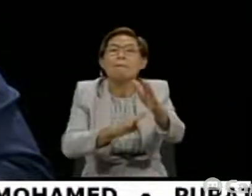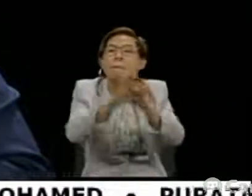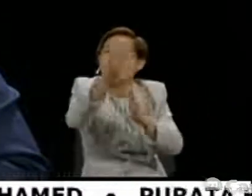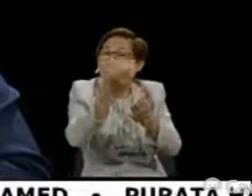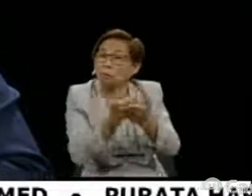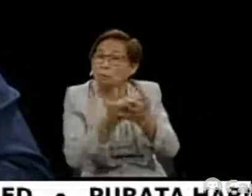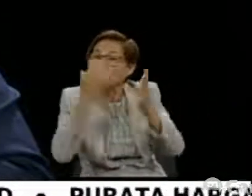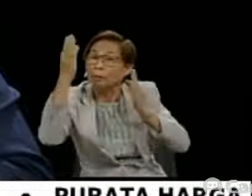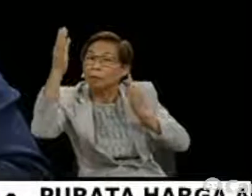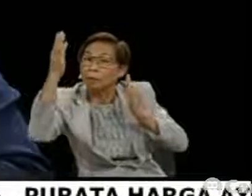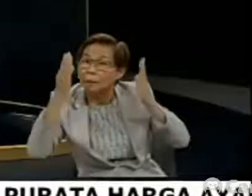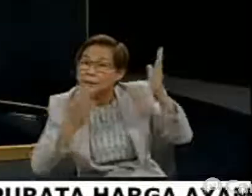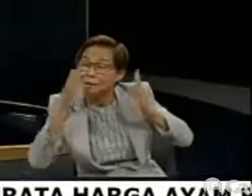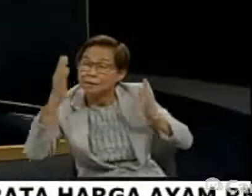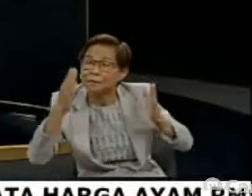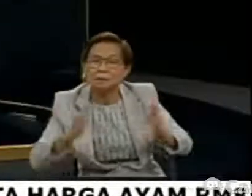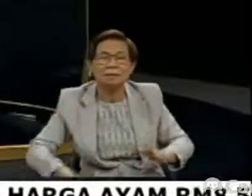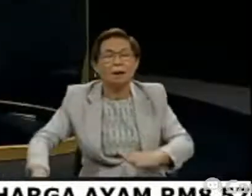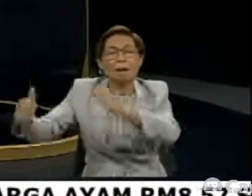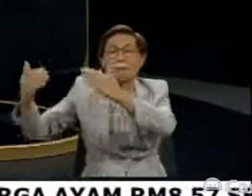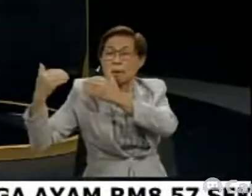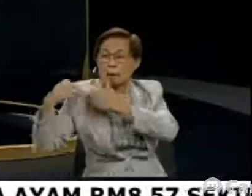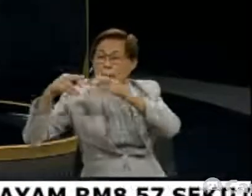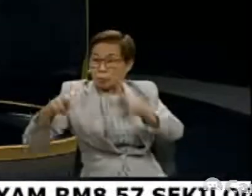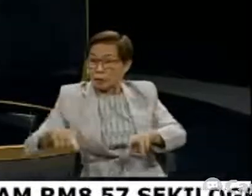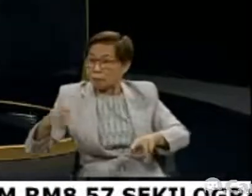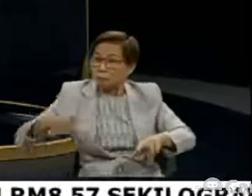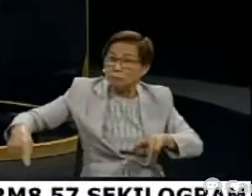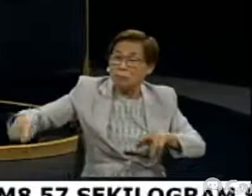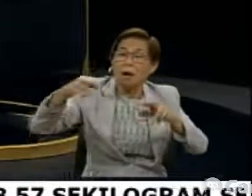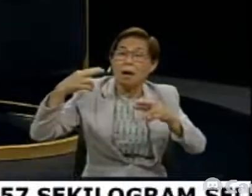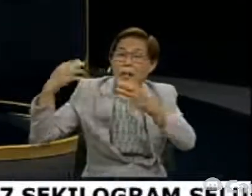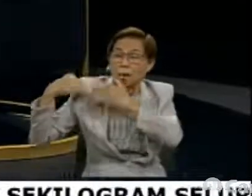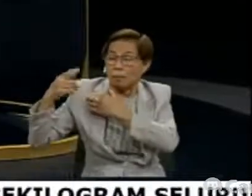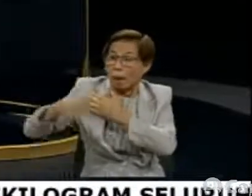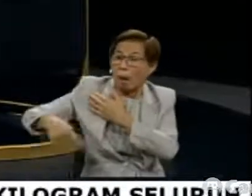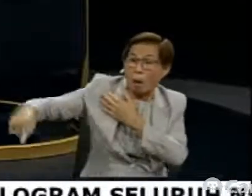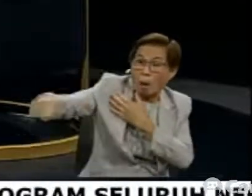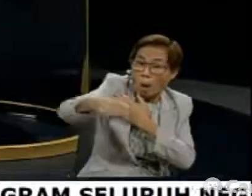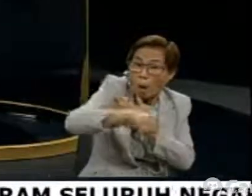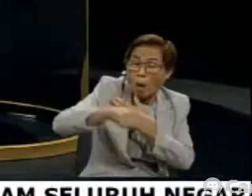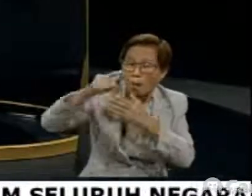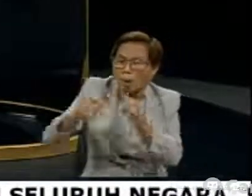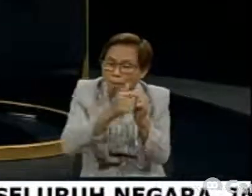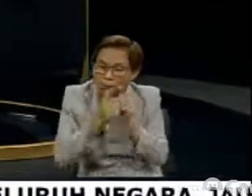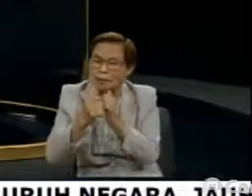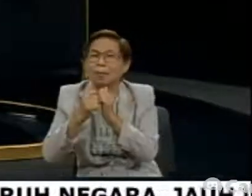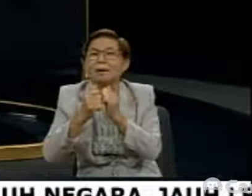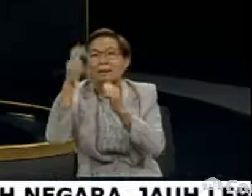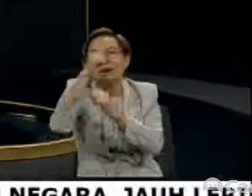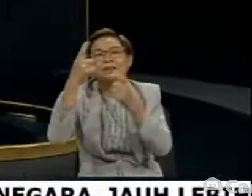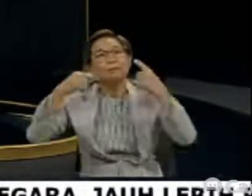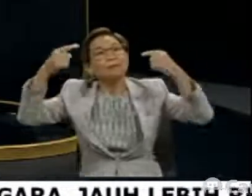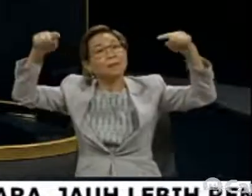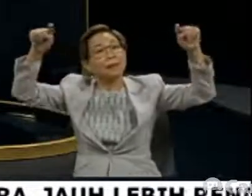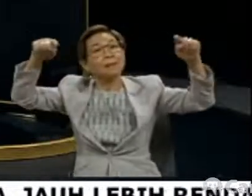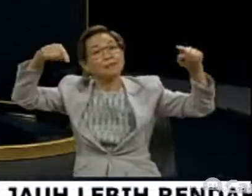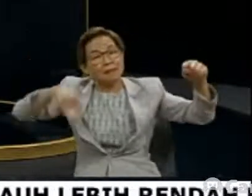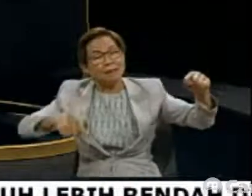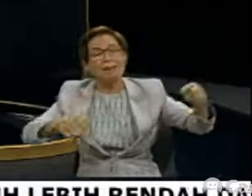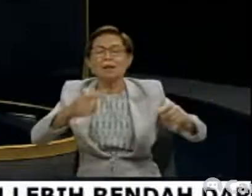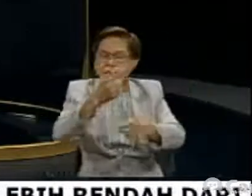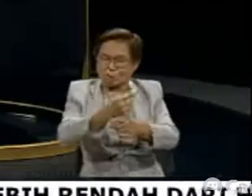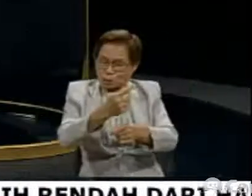mungkin dengan peranan Raya kita perlu bersama-sama dengan kerajaan mencairkan betul kalau gitu lihat